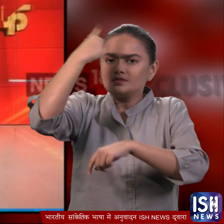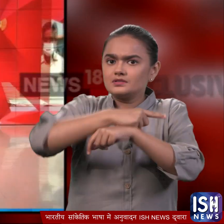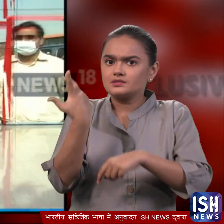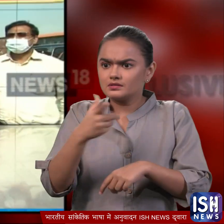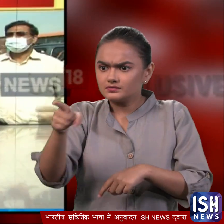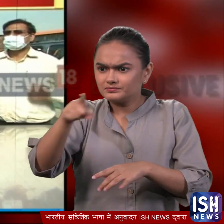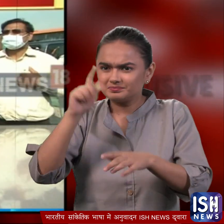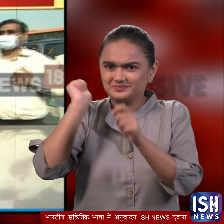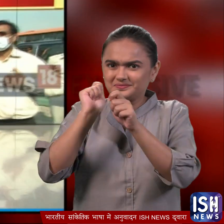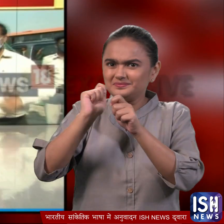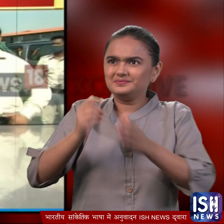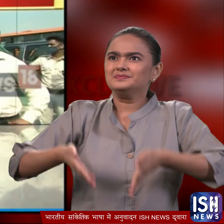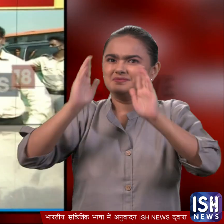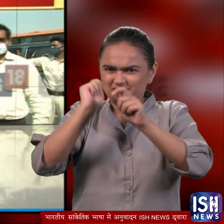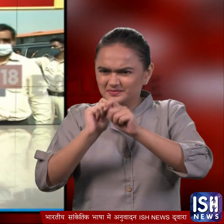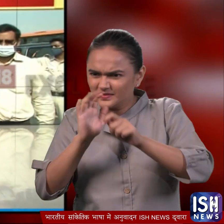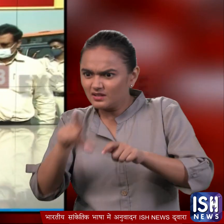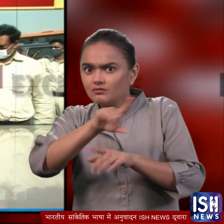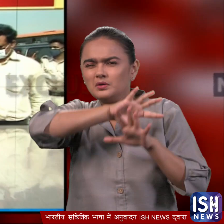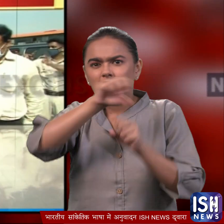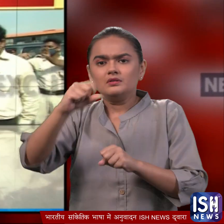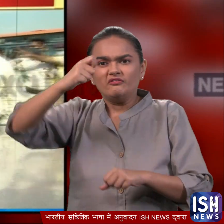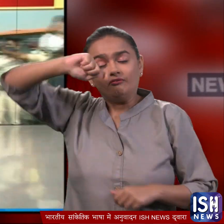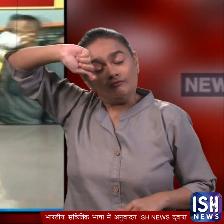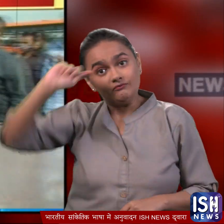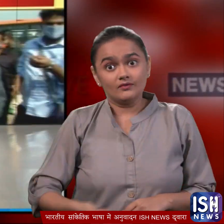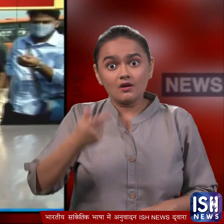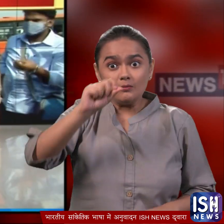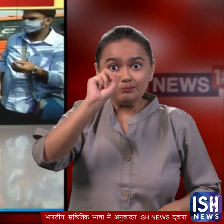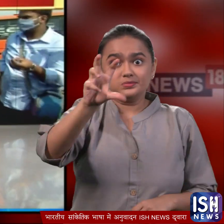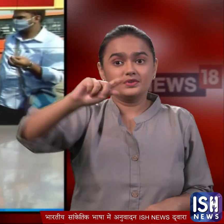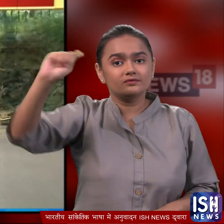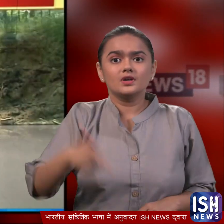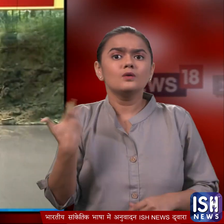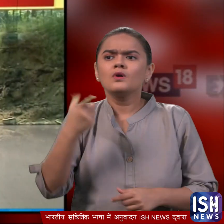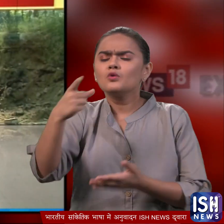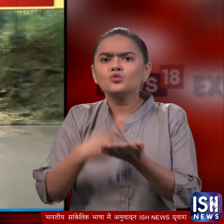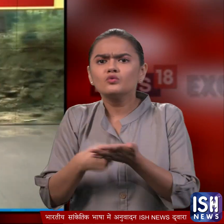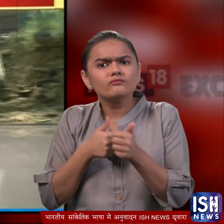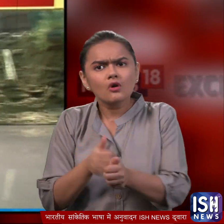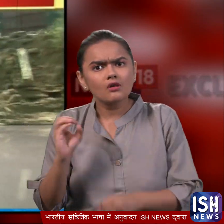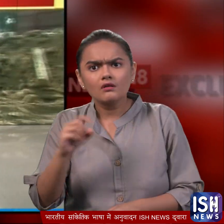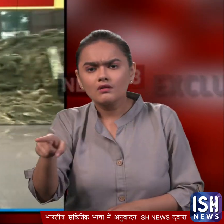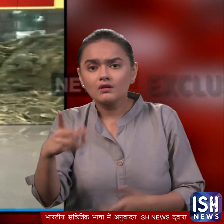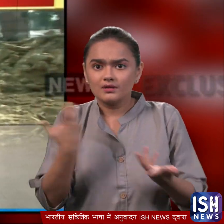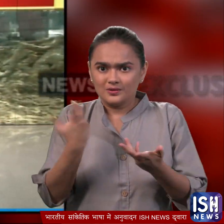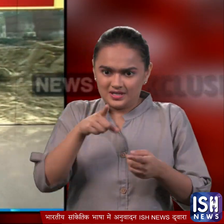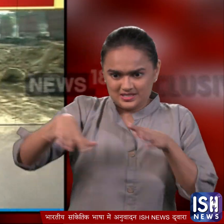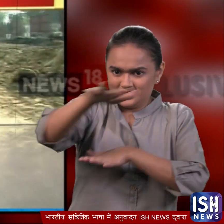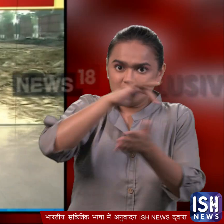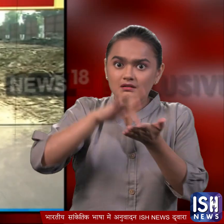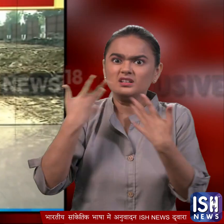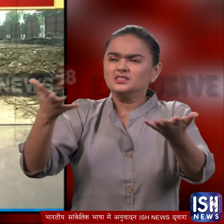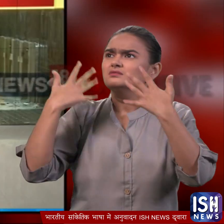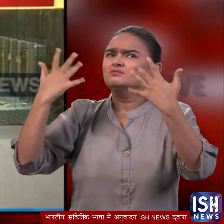कंस्ट्रक्शन कंपनी पर मोटा जुर्माना लगा दिया गया। आरोप है कि इस कंपनी की कंस्ट्रक्शन साइट पर नियमों का पालन नहीं किया जा रहा था।